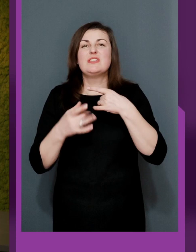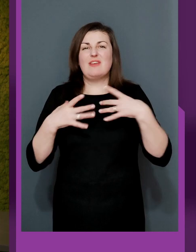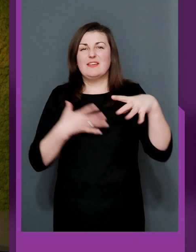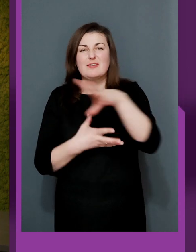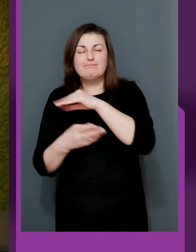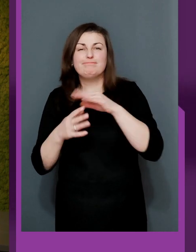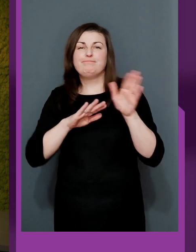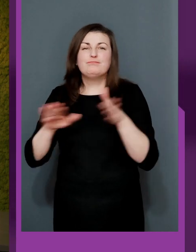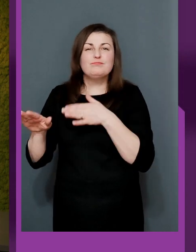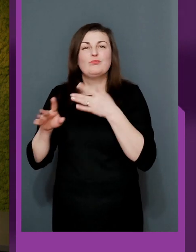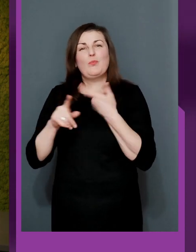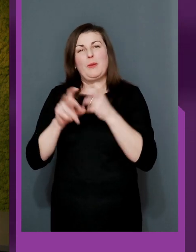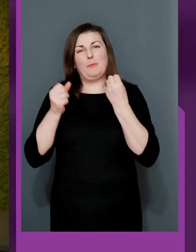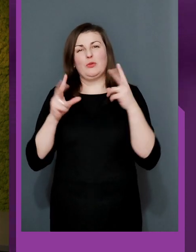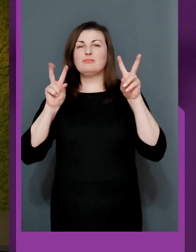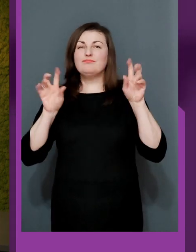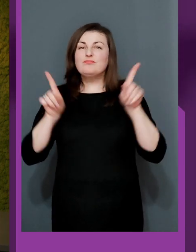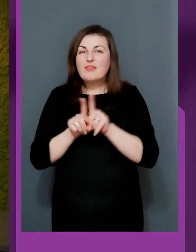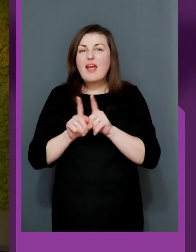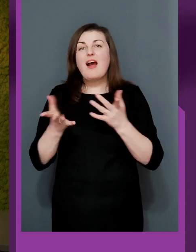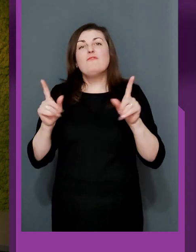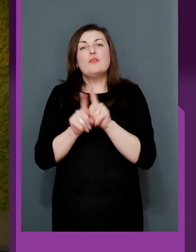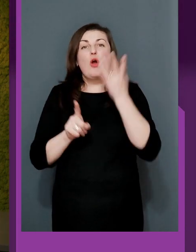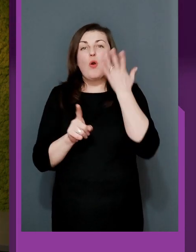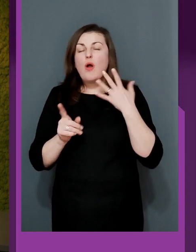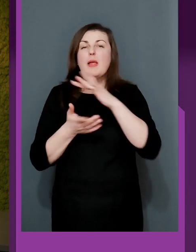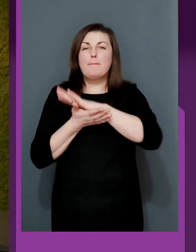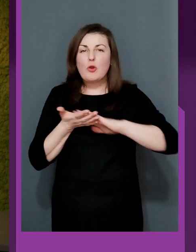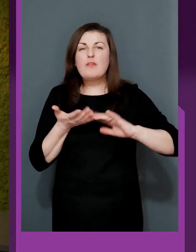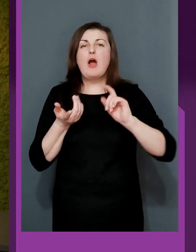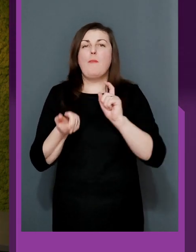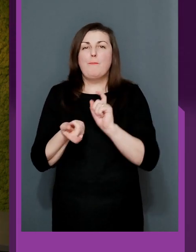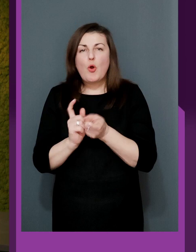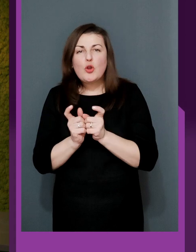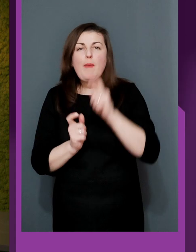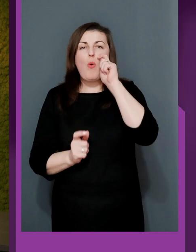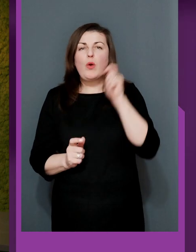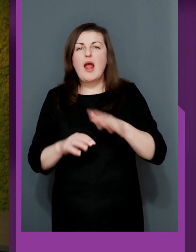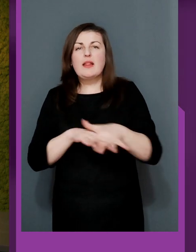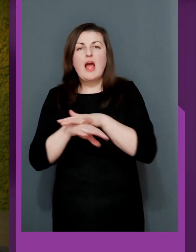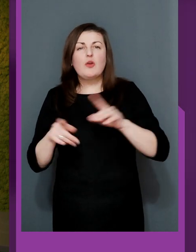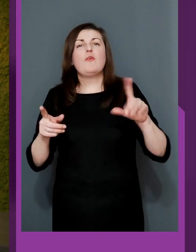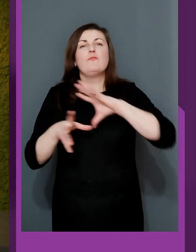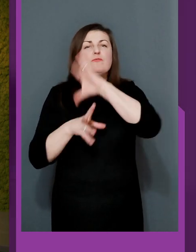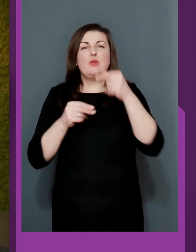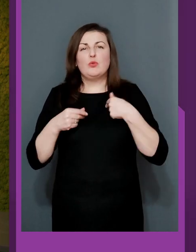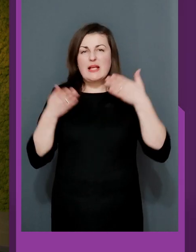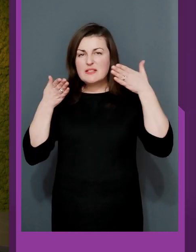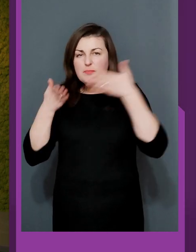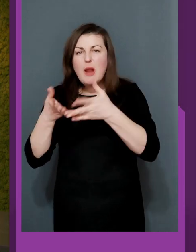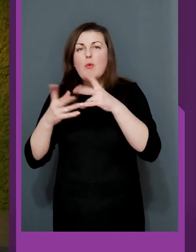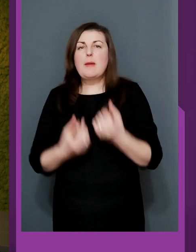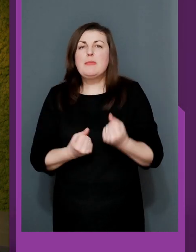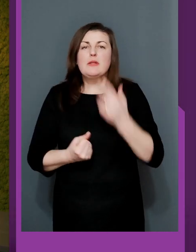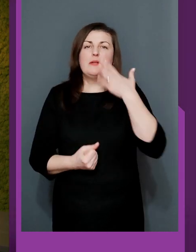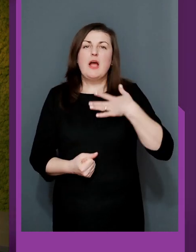пролунали суто номінально але все одно коли триває боротьба у українського народу все в нас спрямовано на підтримку